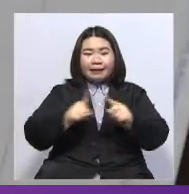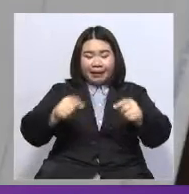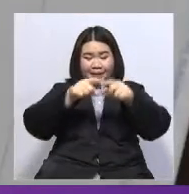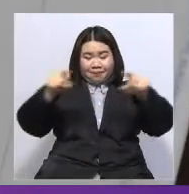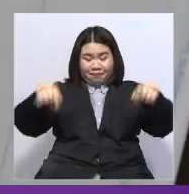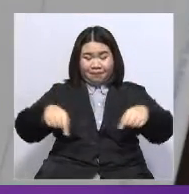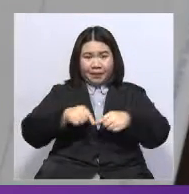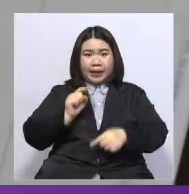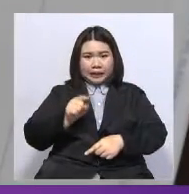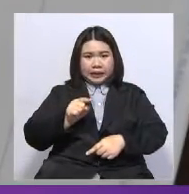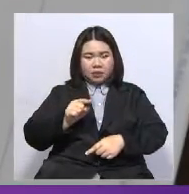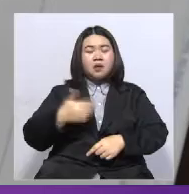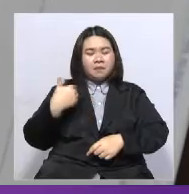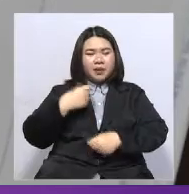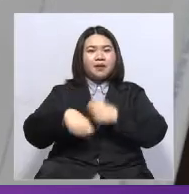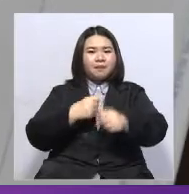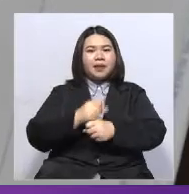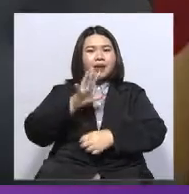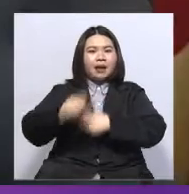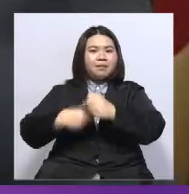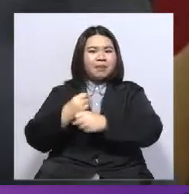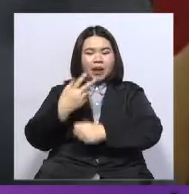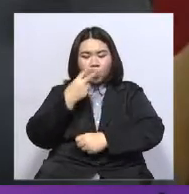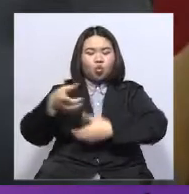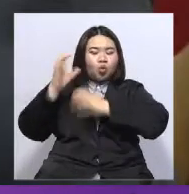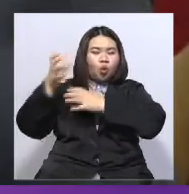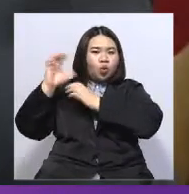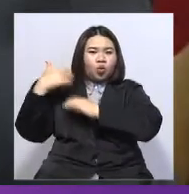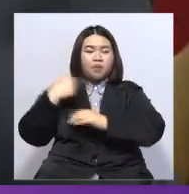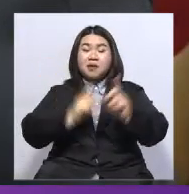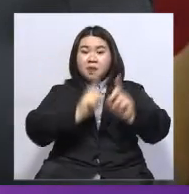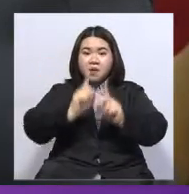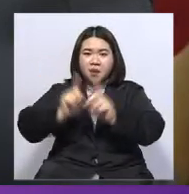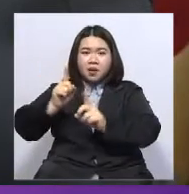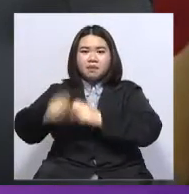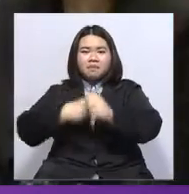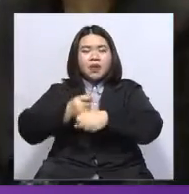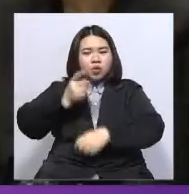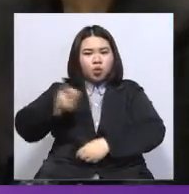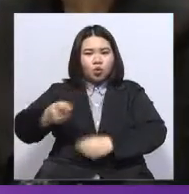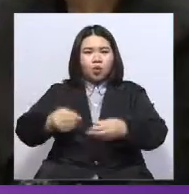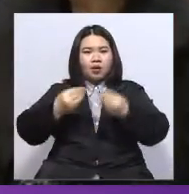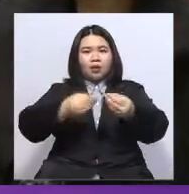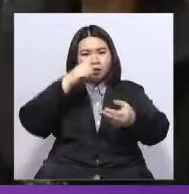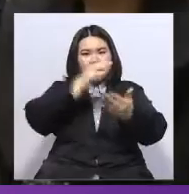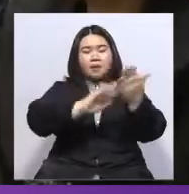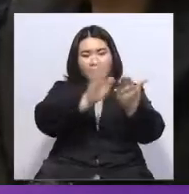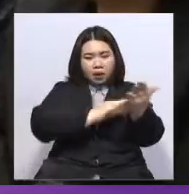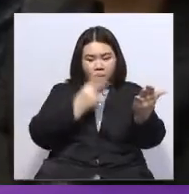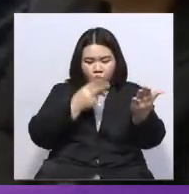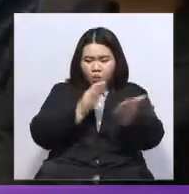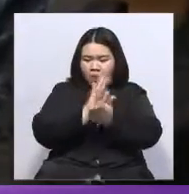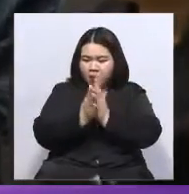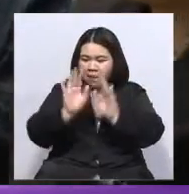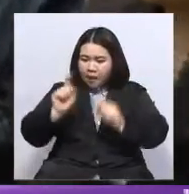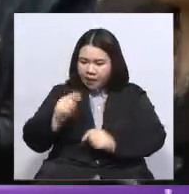นี้จะมีการทบทวนทุก5ปีและมีการประเมินผลทุกปีค่ะเพื่อให้การพัฒนาประเทศสอดคล้องกับสถานการณ์ที่เปลี่ยน